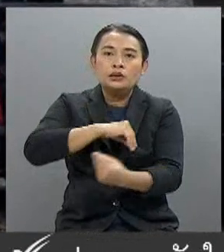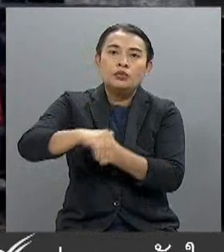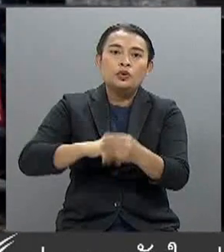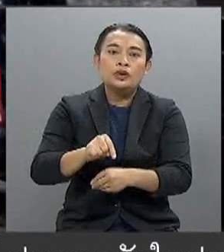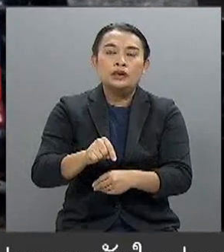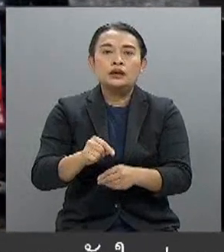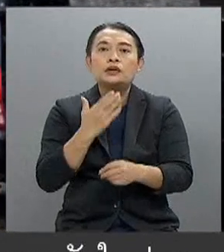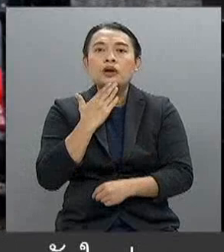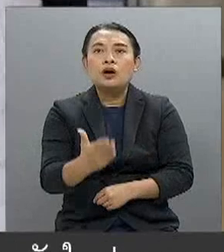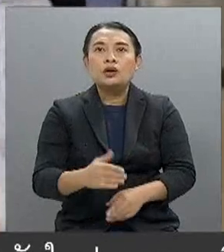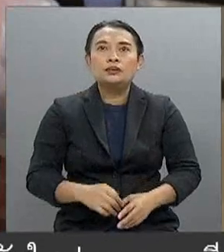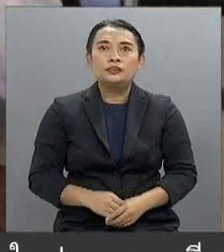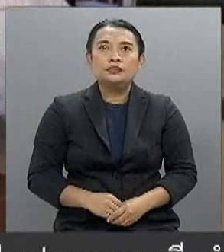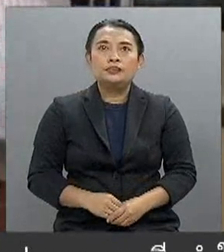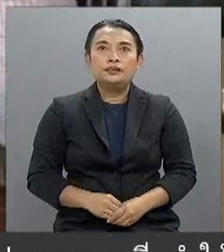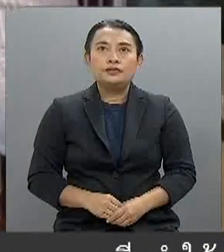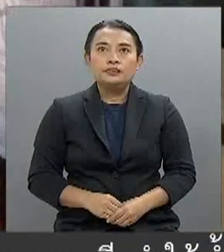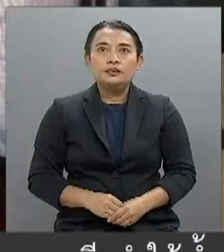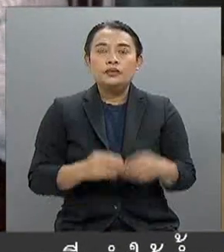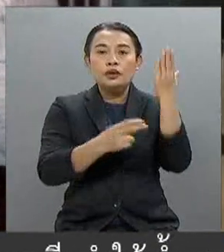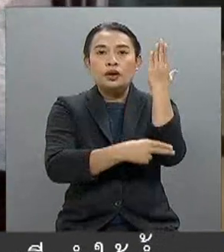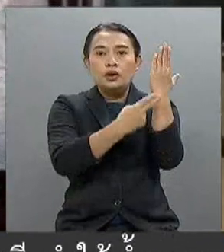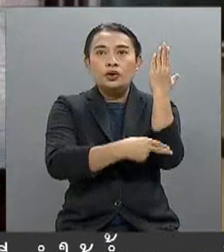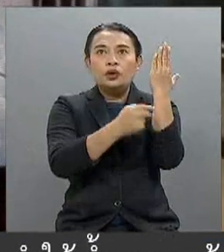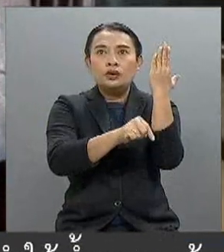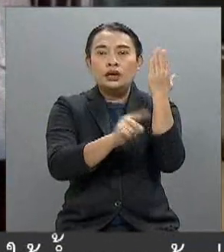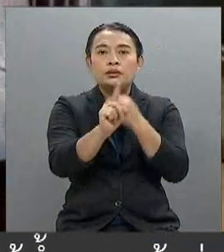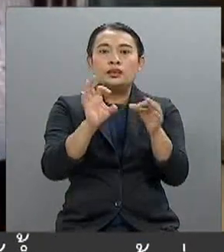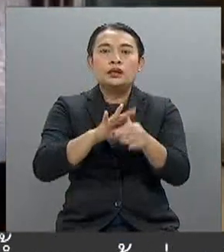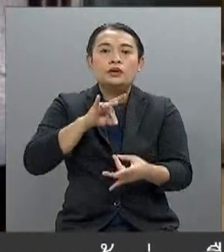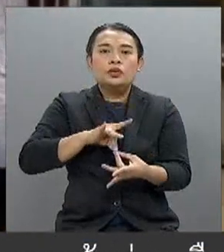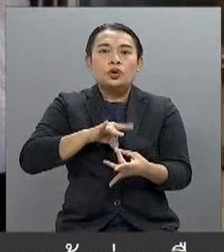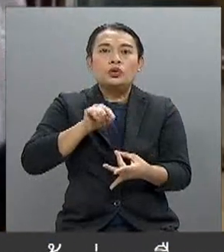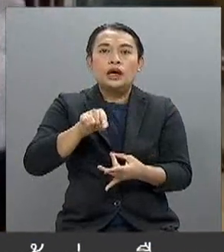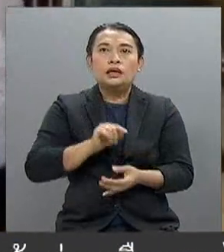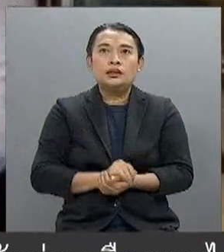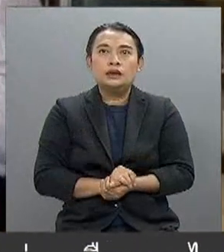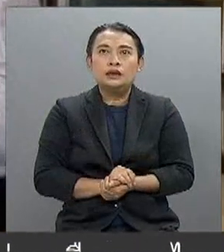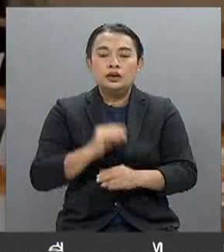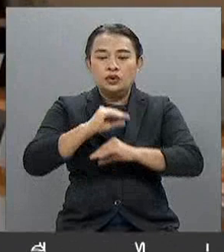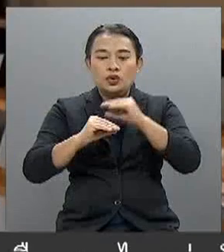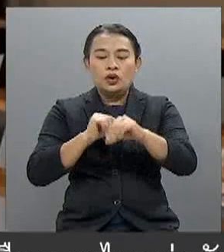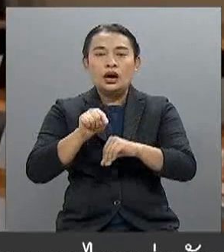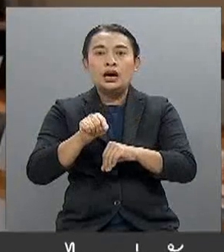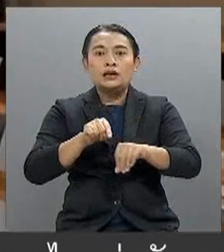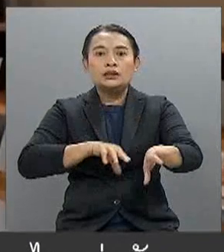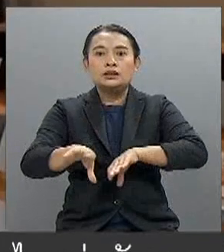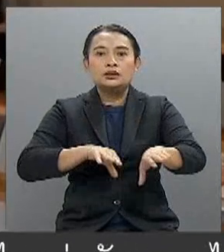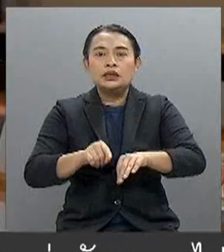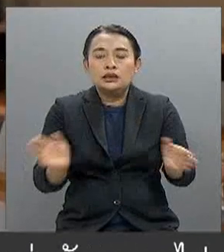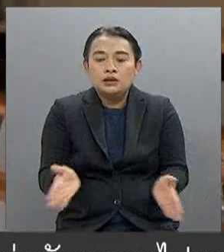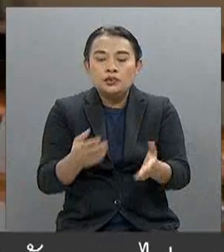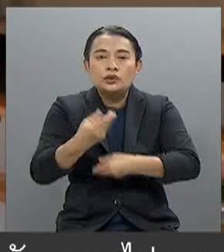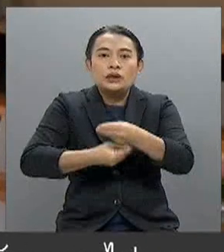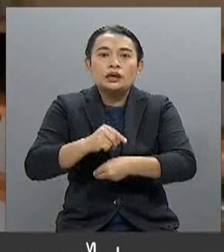ขณะที่ผู้ประกอบการโรงแรมขนาดเล็กในจังหวัดสุโขทัยก็เตรียมที่จะจัดโครงการส่งเสริมการขายลดค่าห้องพักร้อย